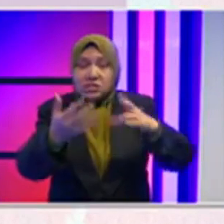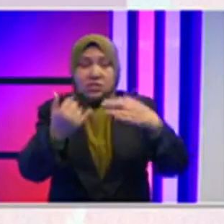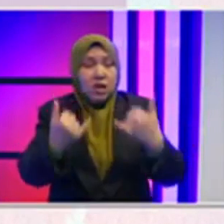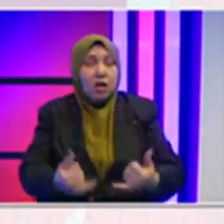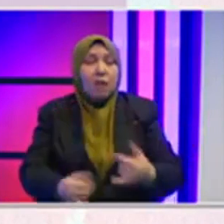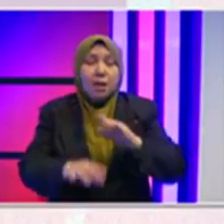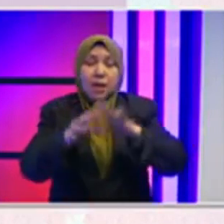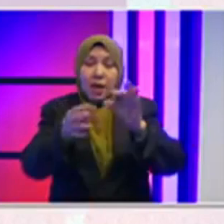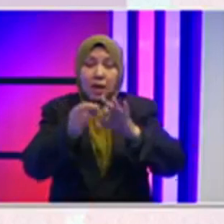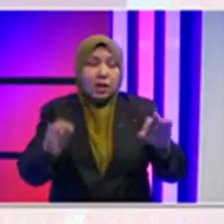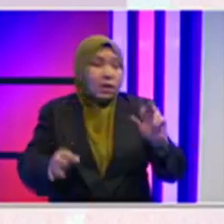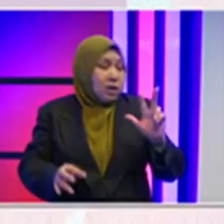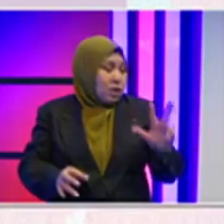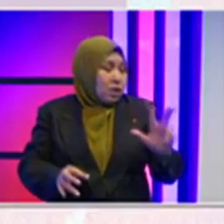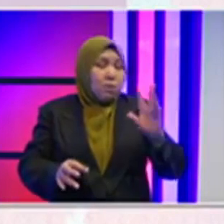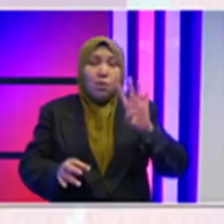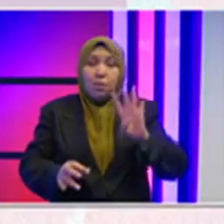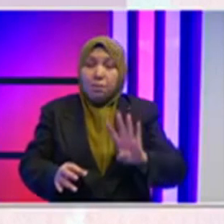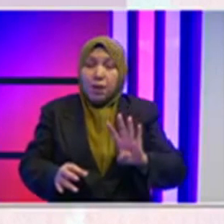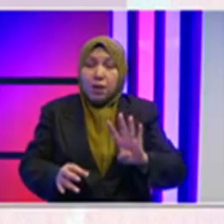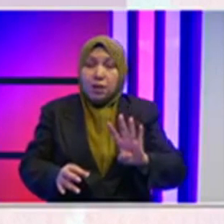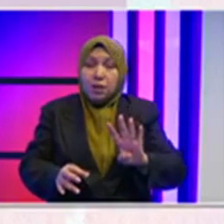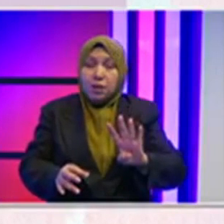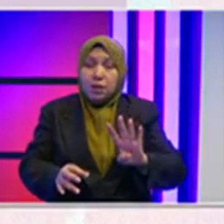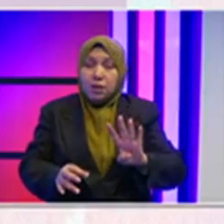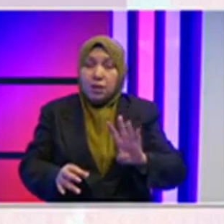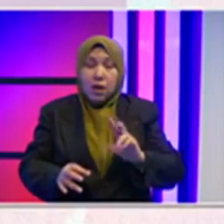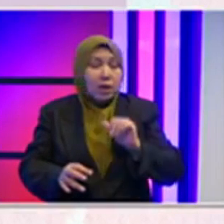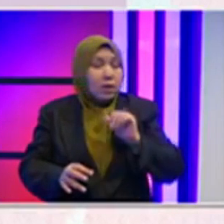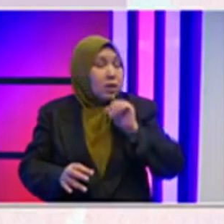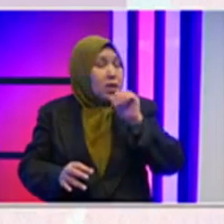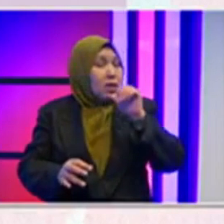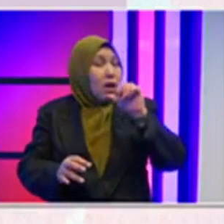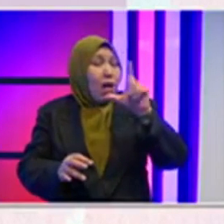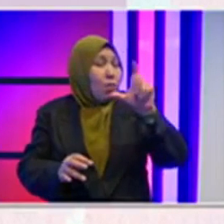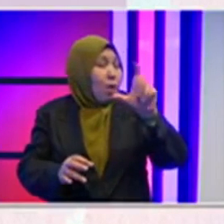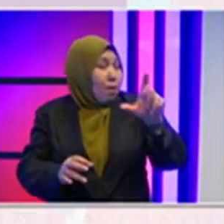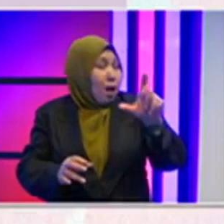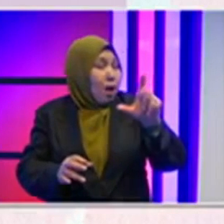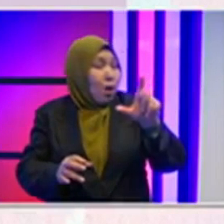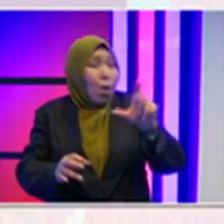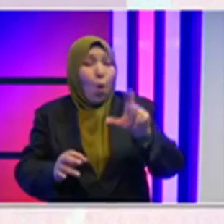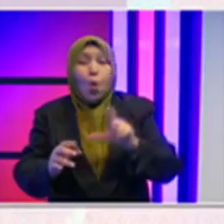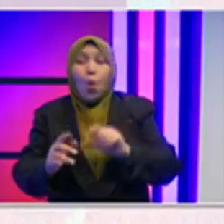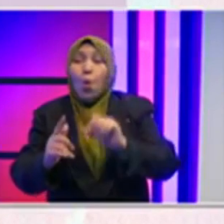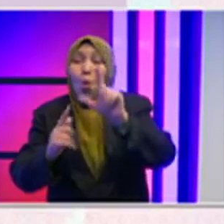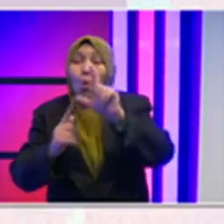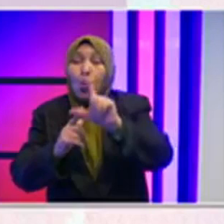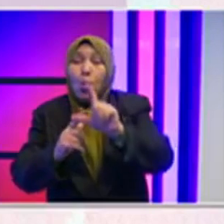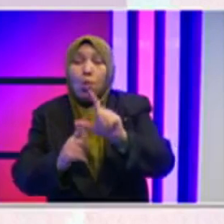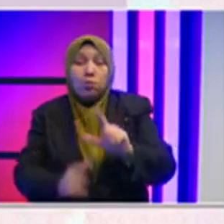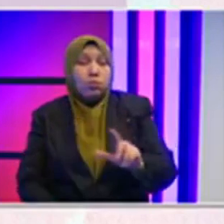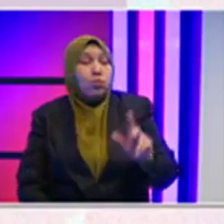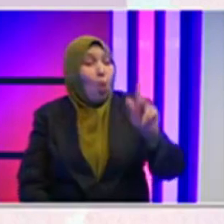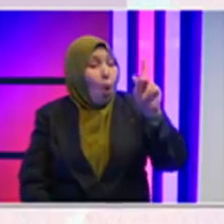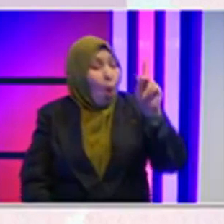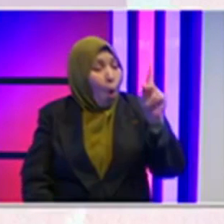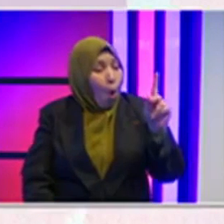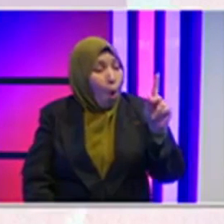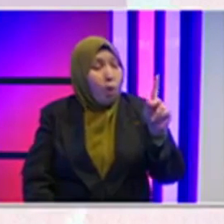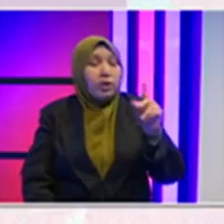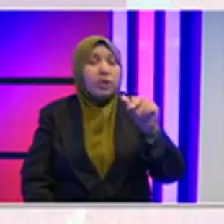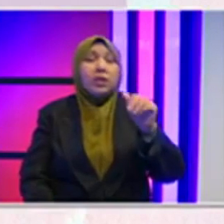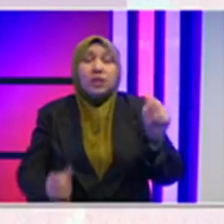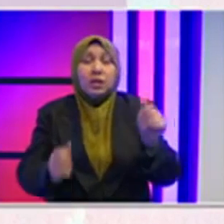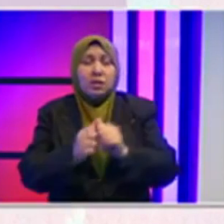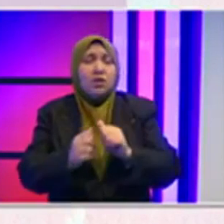ayat yang ke-34 tidak menebalkan huruf pool dengan sempurna volt ini bunyi